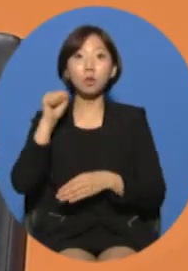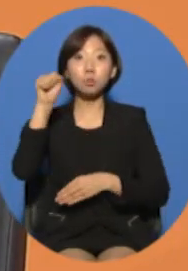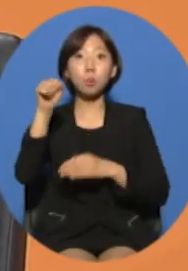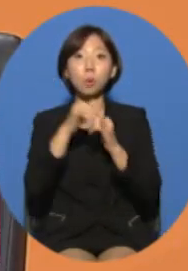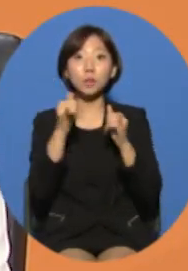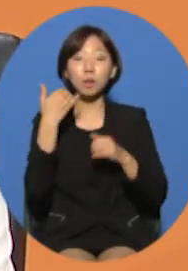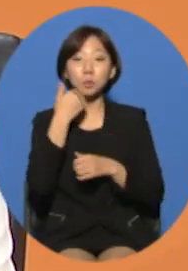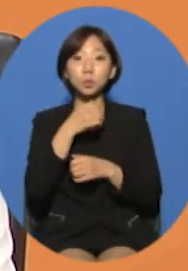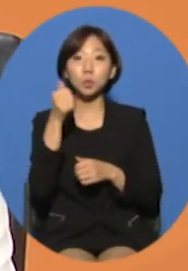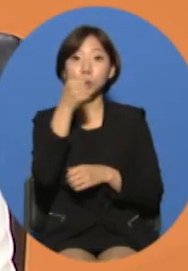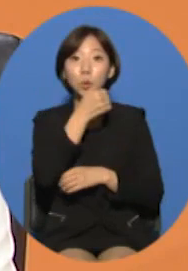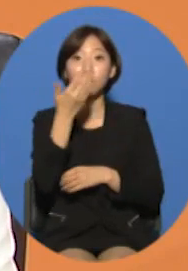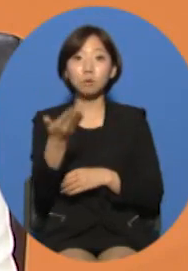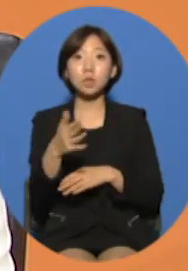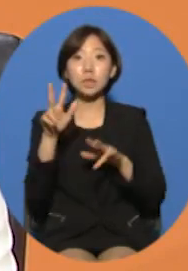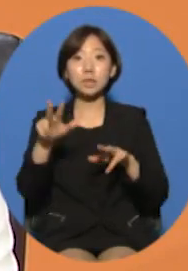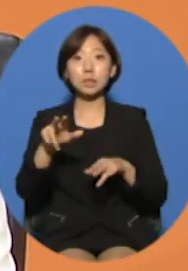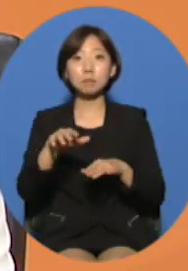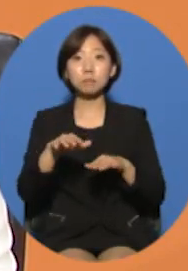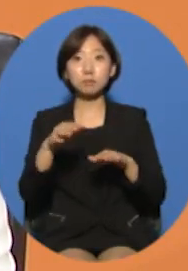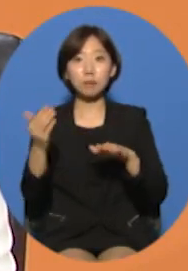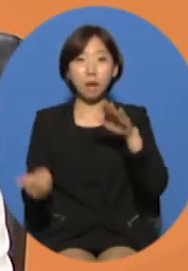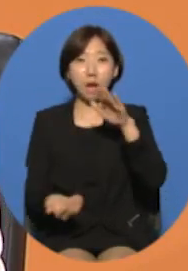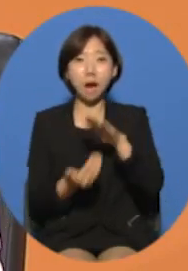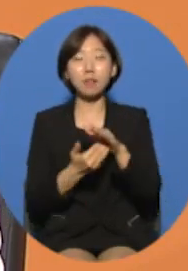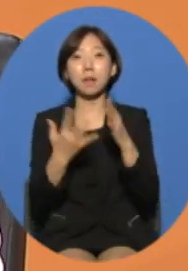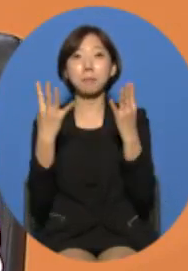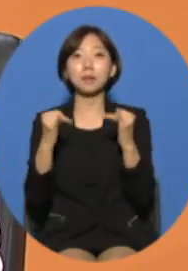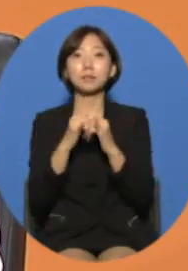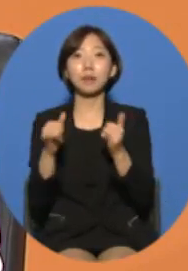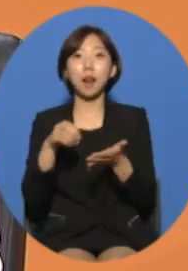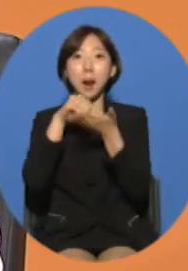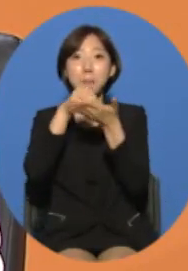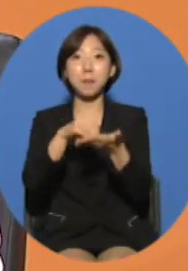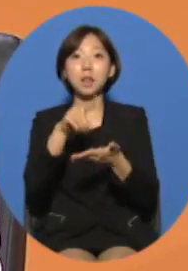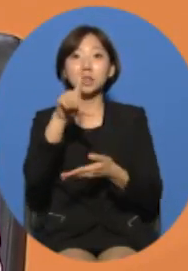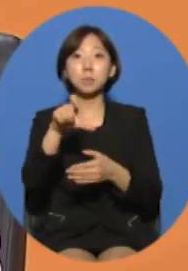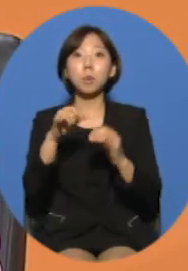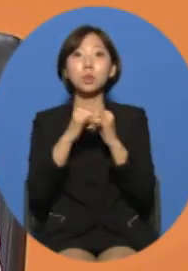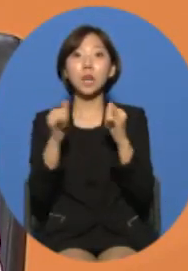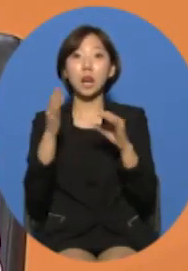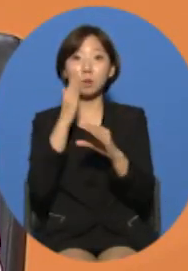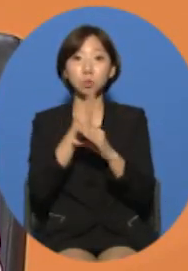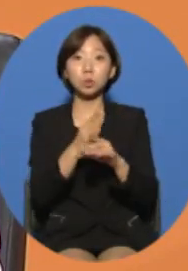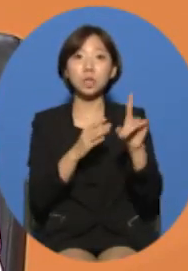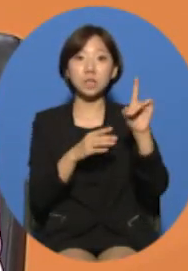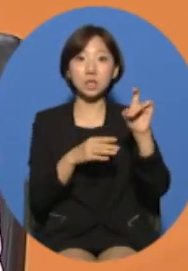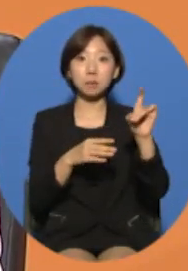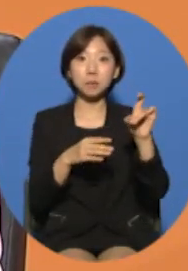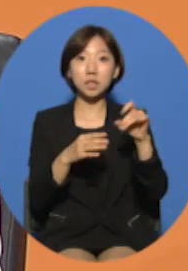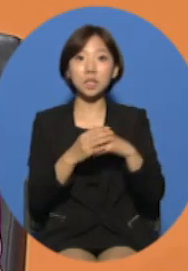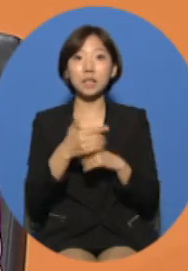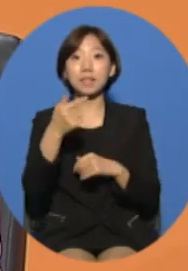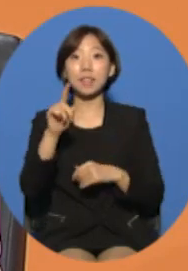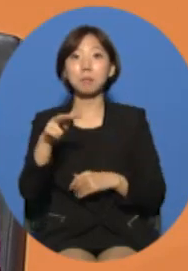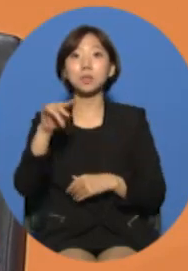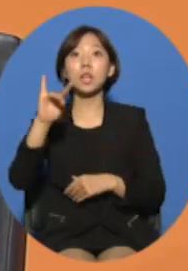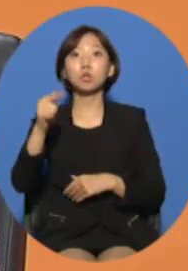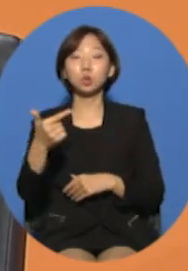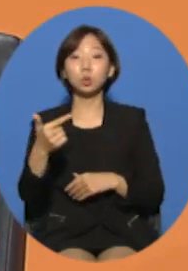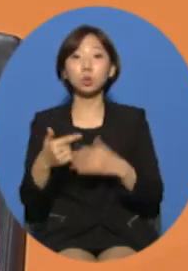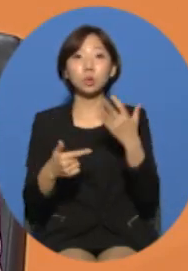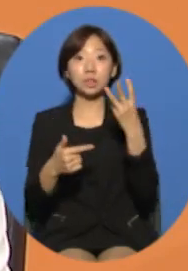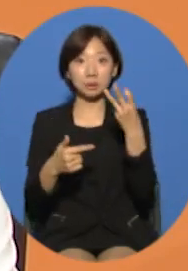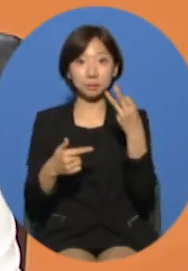드리도록 하겠습니다. 네. 역대 가장 많은 후보가 등록을 했습니다. 15명의 후보 중에 기호 11번 통일한국당 남재준 후보,